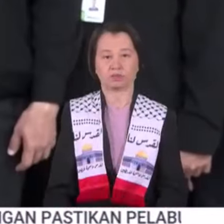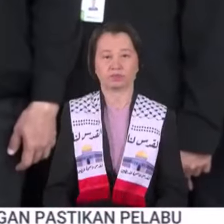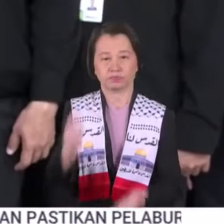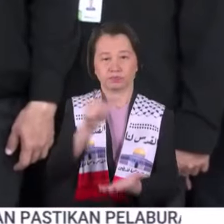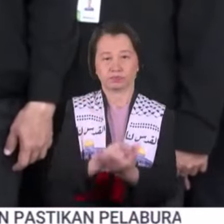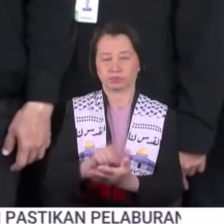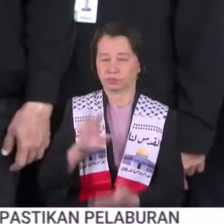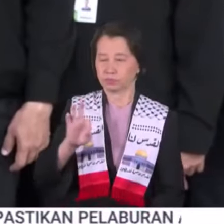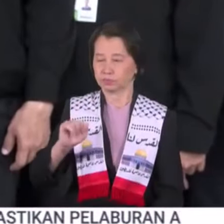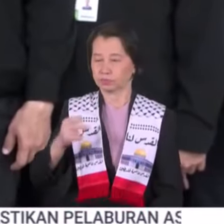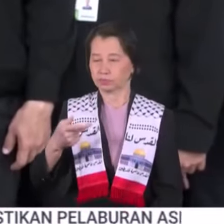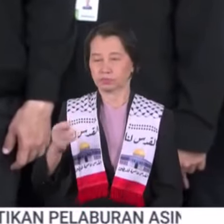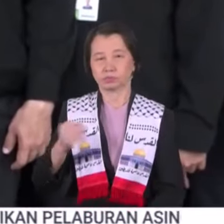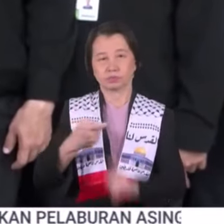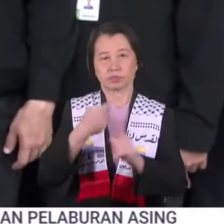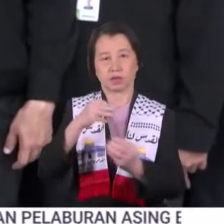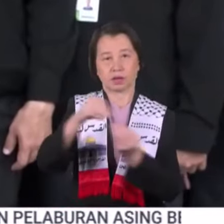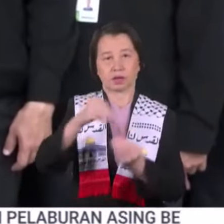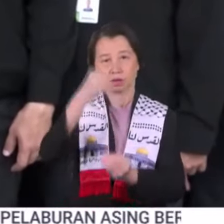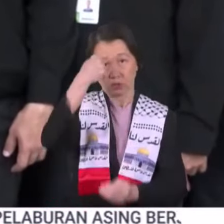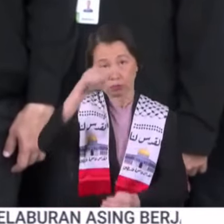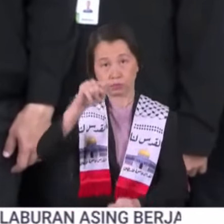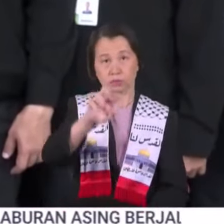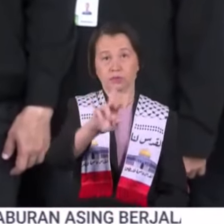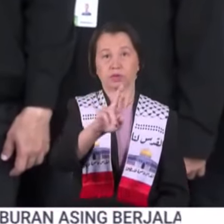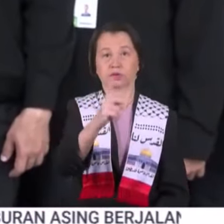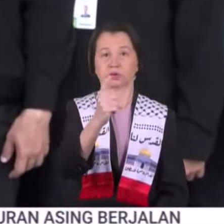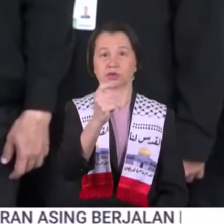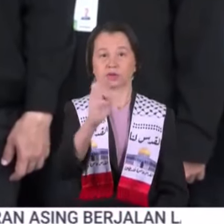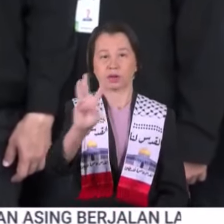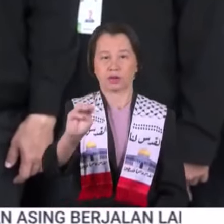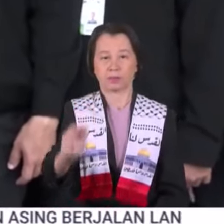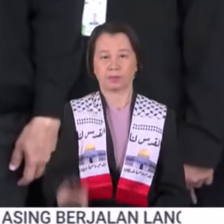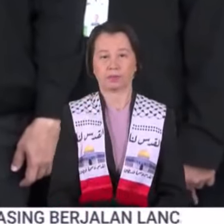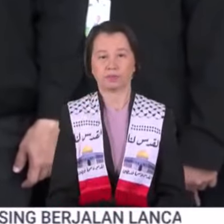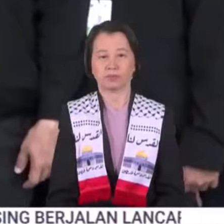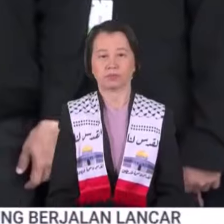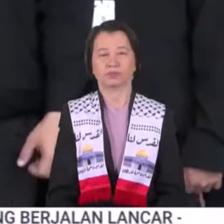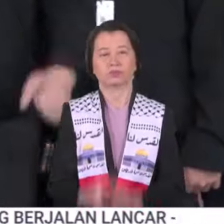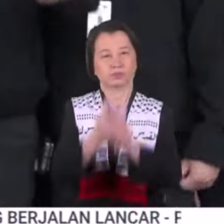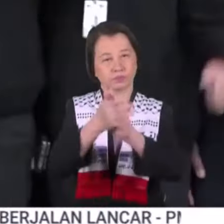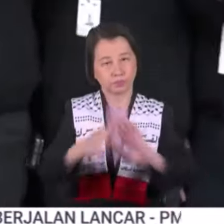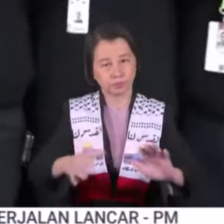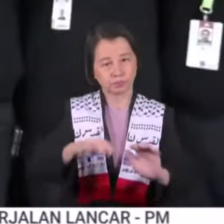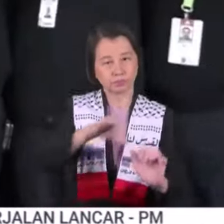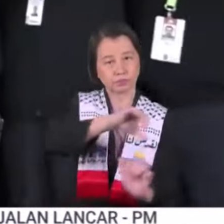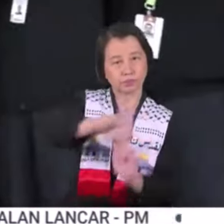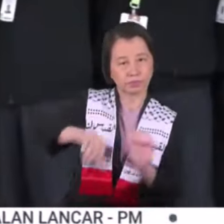Laporan Fahmi Muhammad Noor, Mekah, RTM. Bersama Santun Hijau.